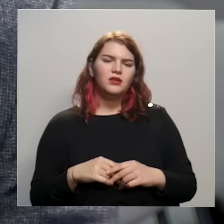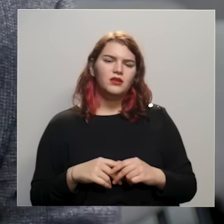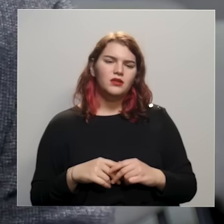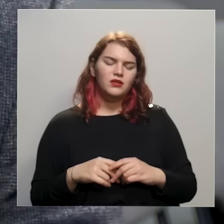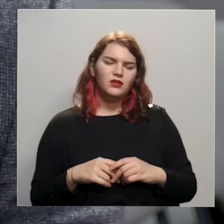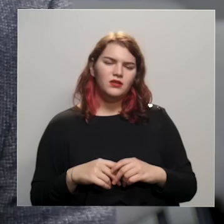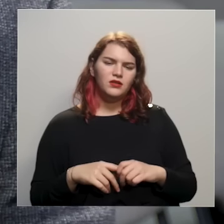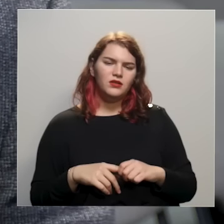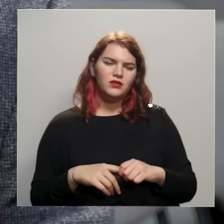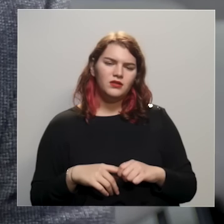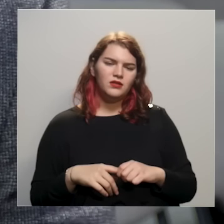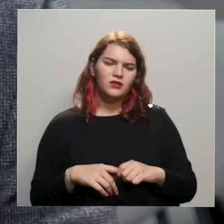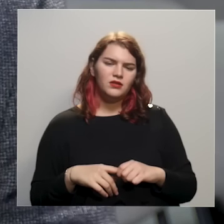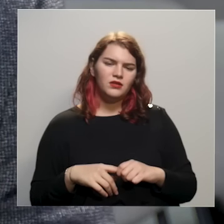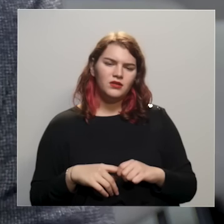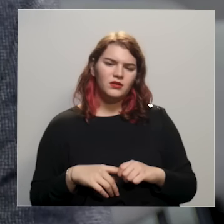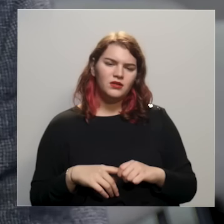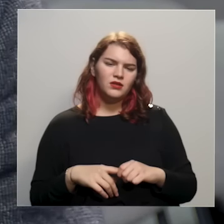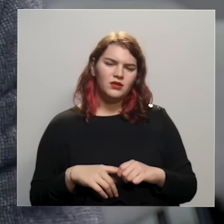lucruri